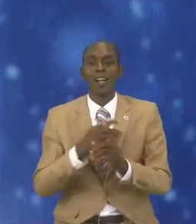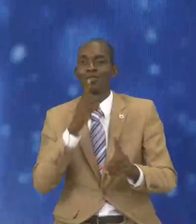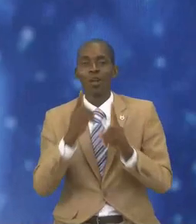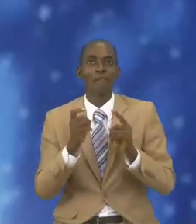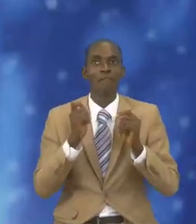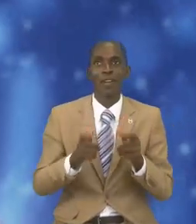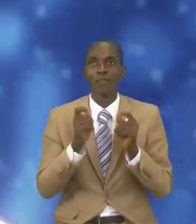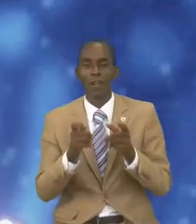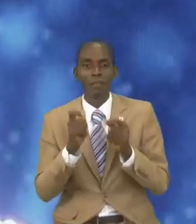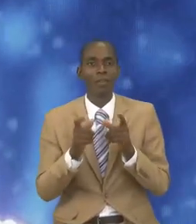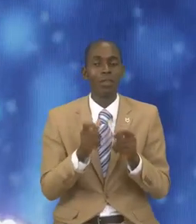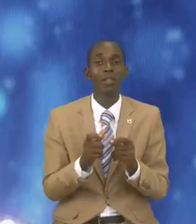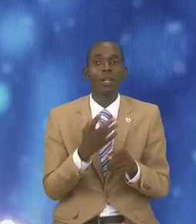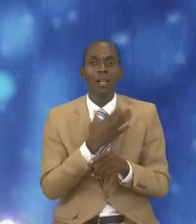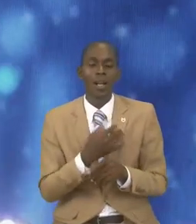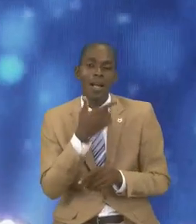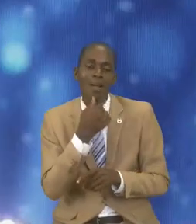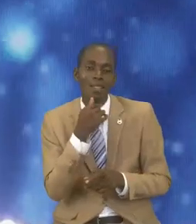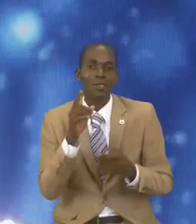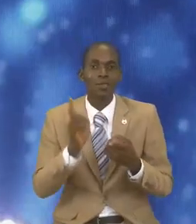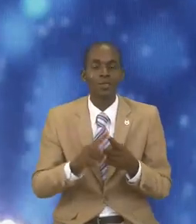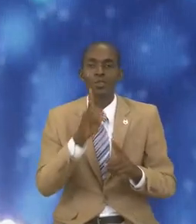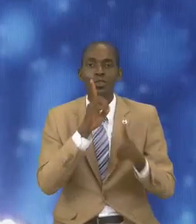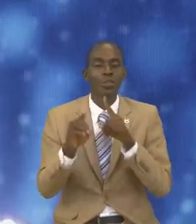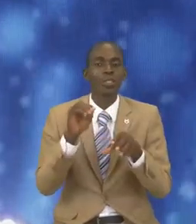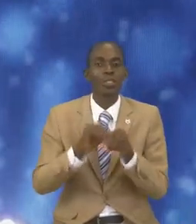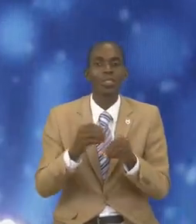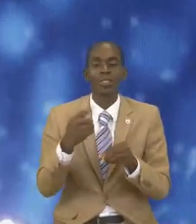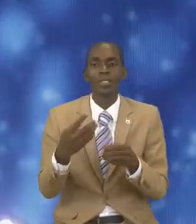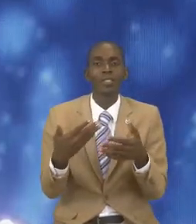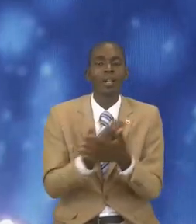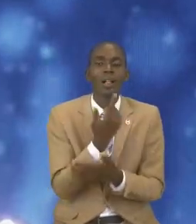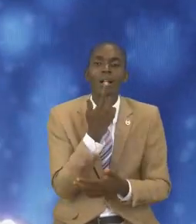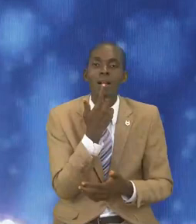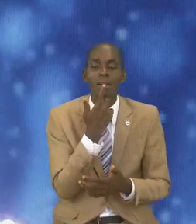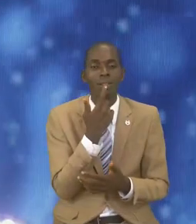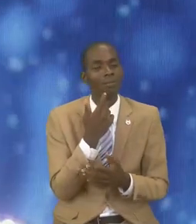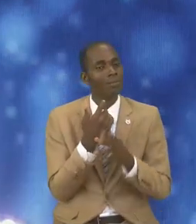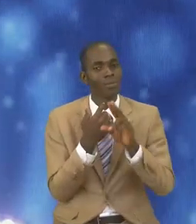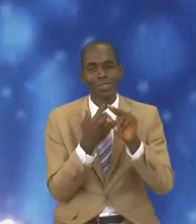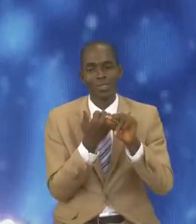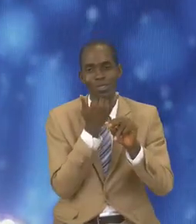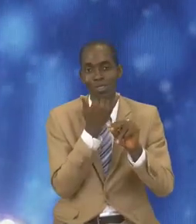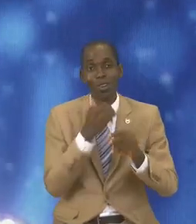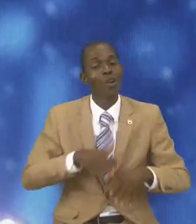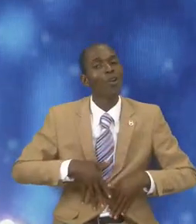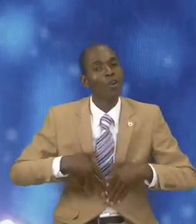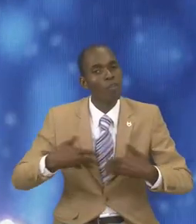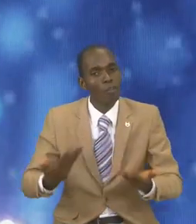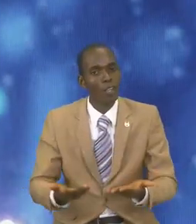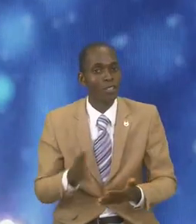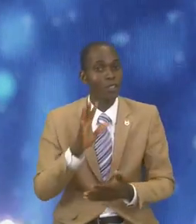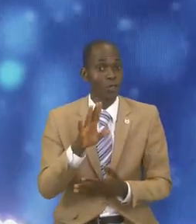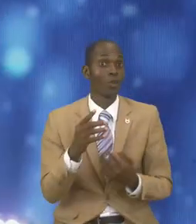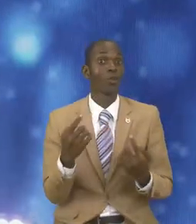plus rapidement que tout le monde. Et il fait semblant même de parler en langue. Confesse tes péchés,